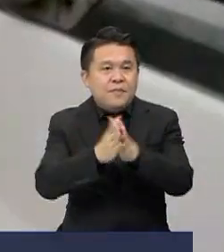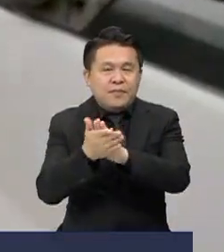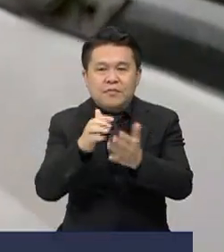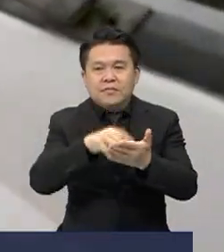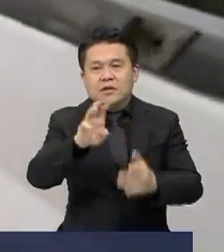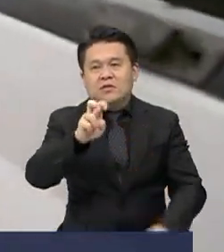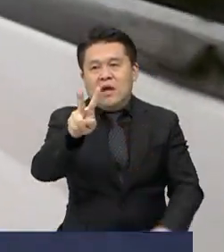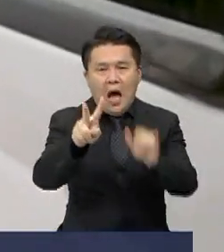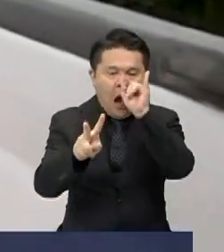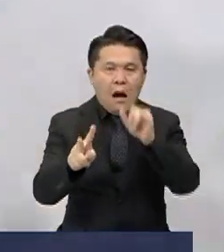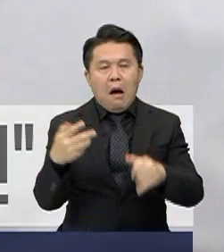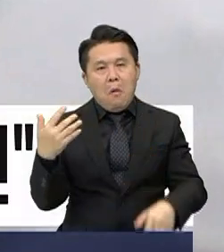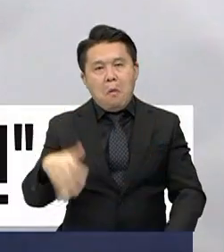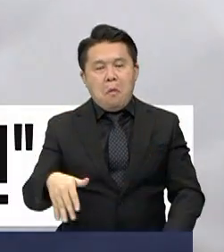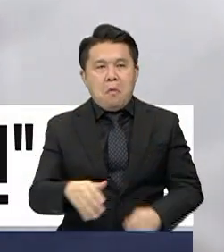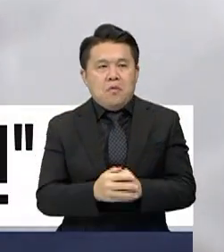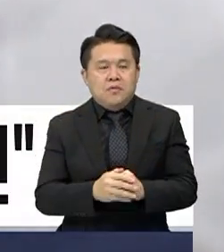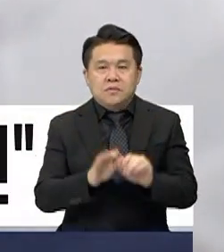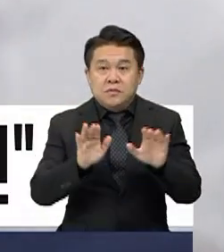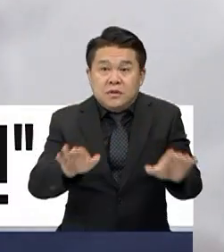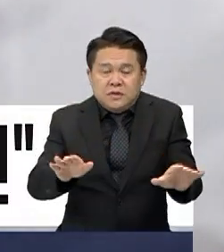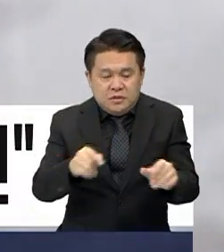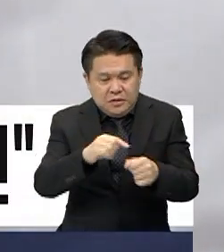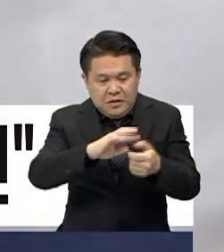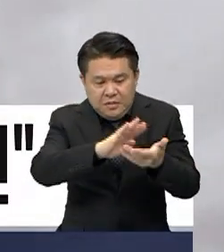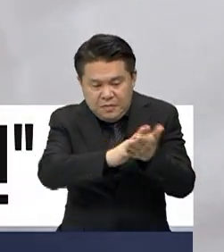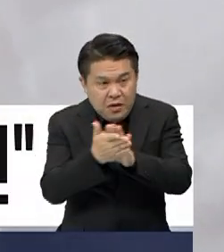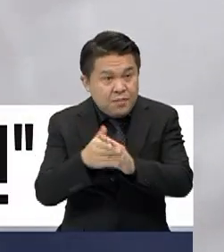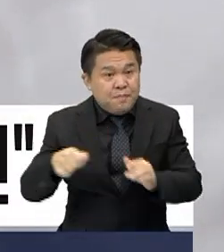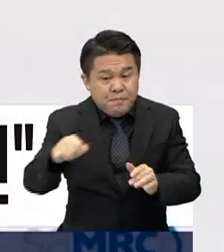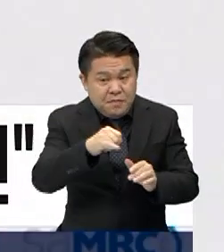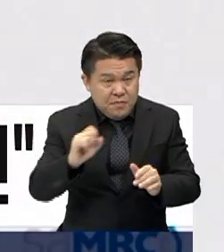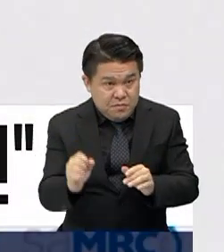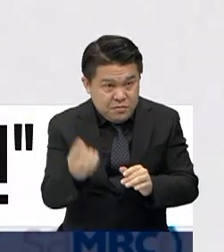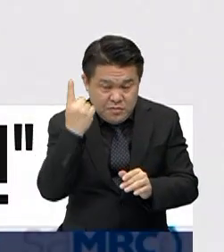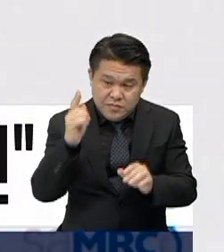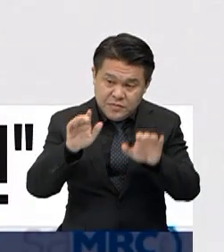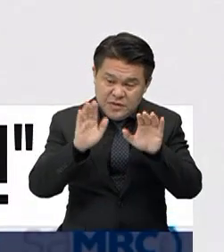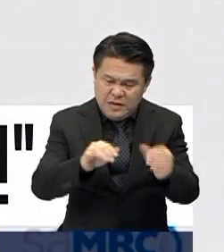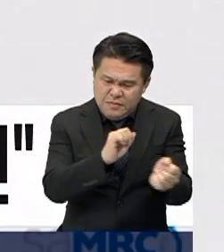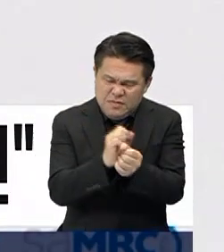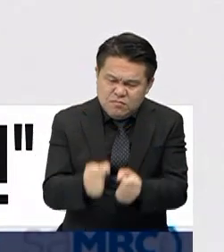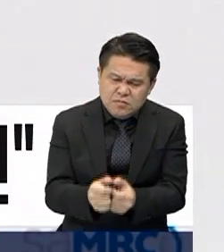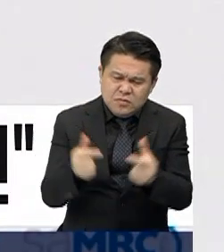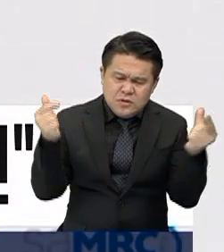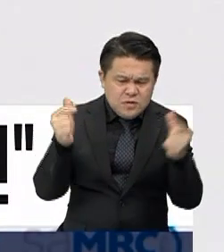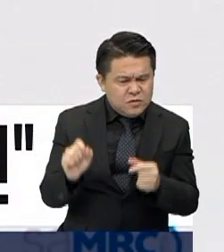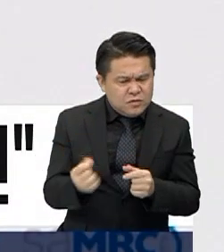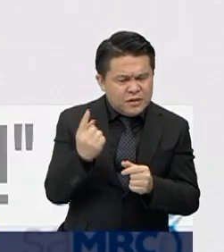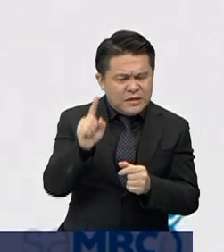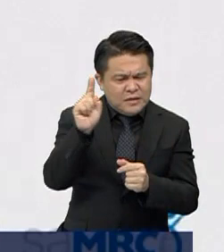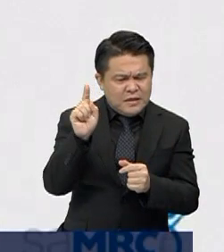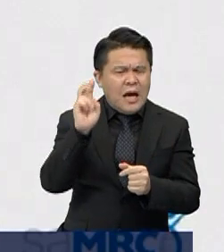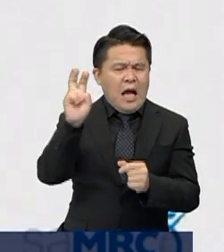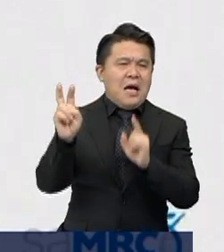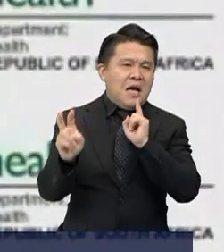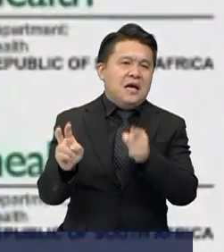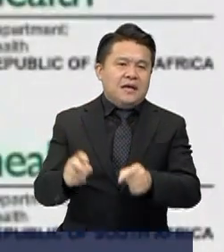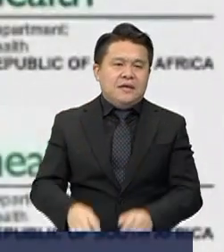확인됐습니다. 남아프리카공화국 보건부는 이 변이 바이러스가 최근 확진자가 폭증한 배경이라고